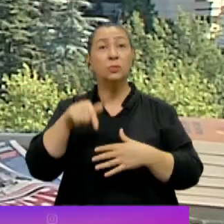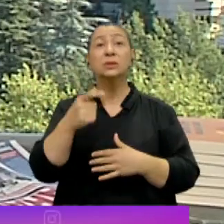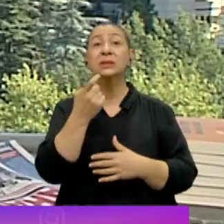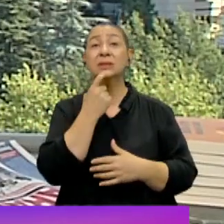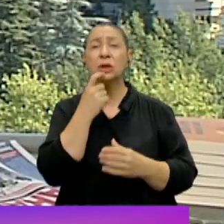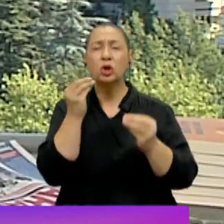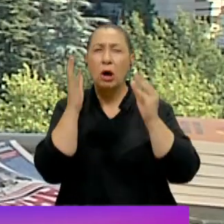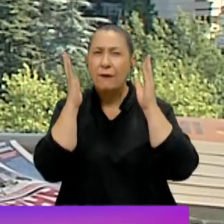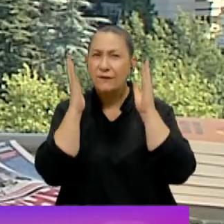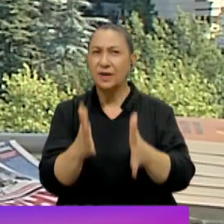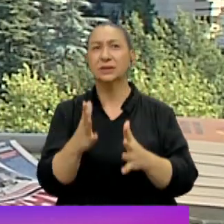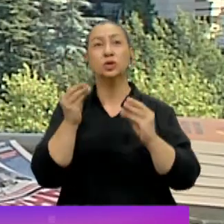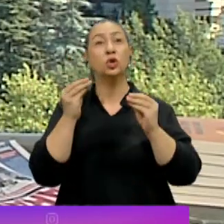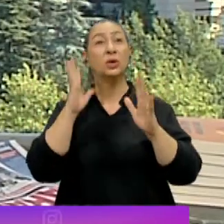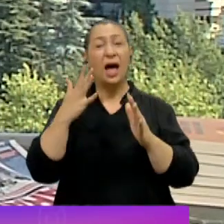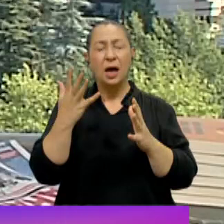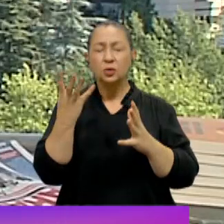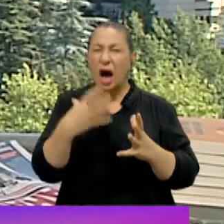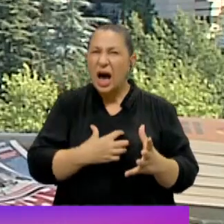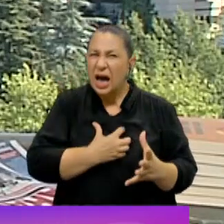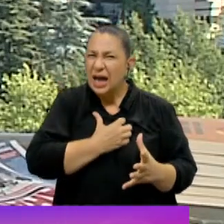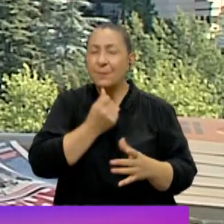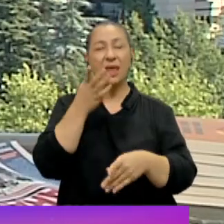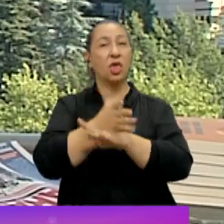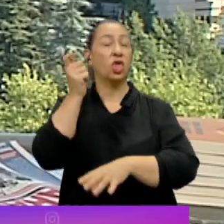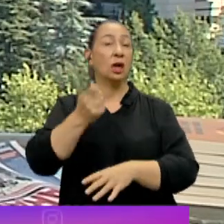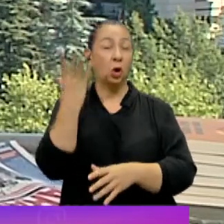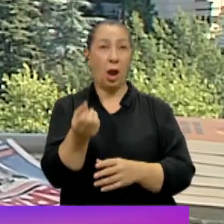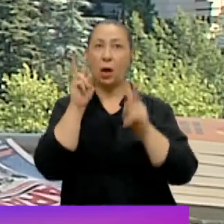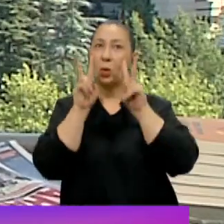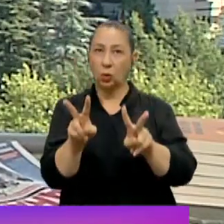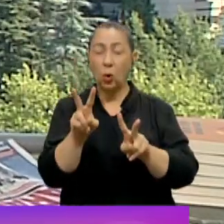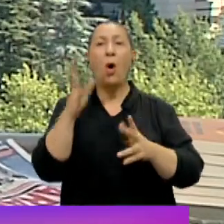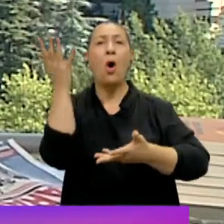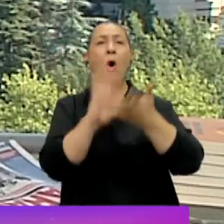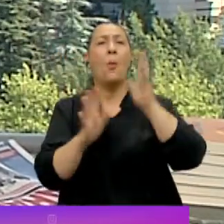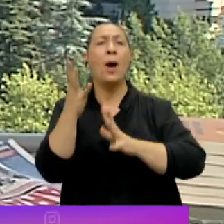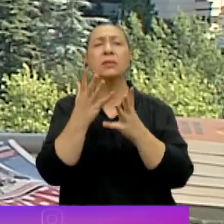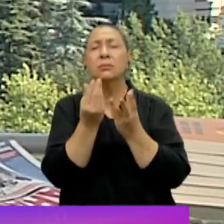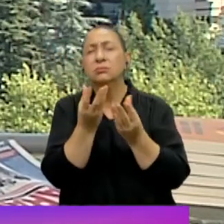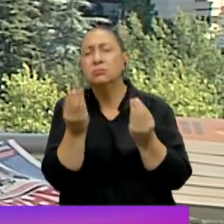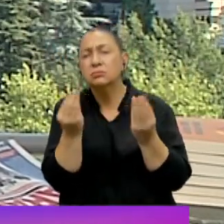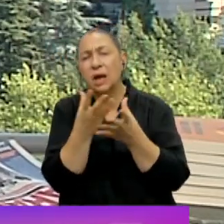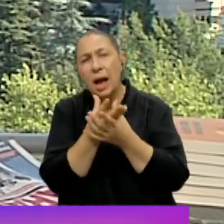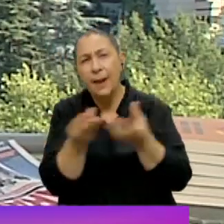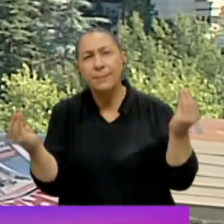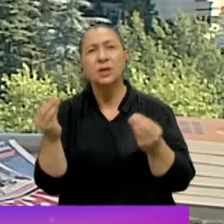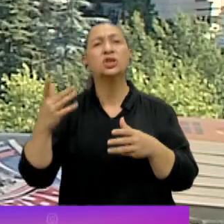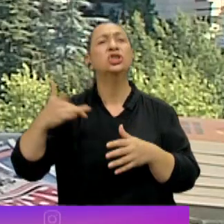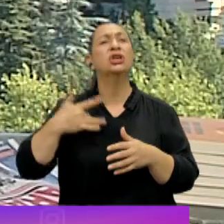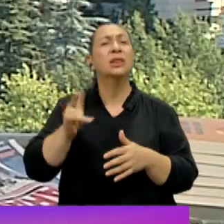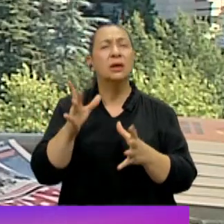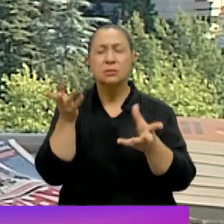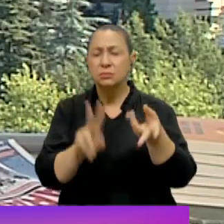sene çok daha fazla, çok daha yakıcı bir gerçek olarak karşımıza gördük. Ormanlarımızı kaybettik. Orman canlılarını